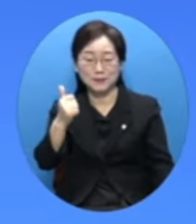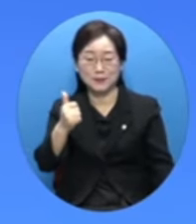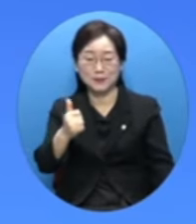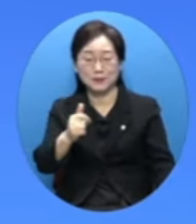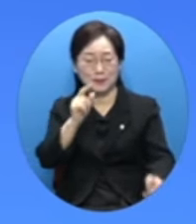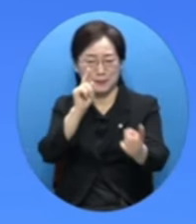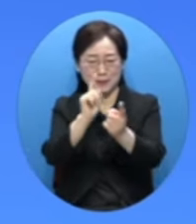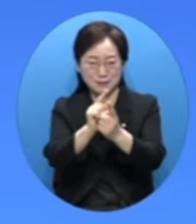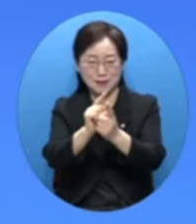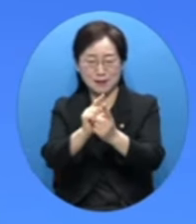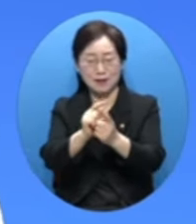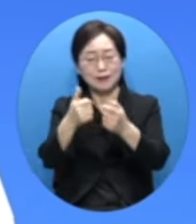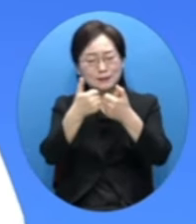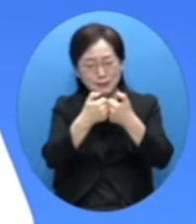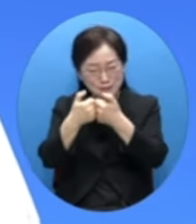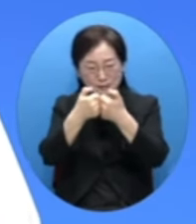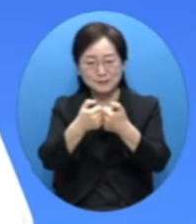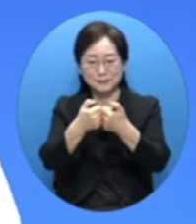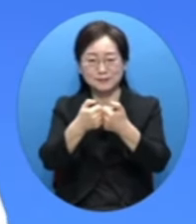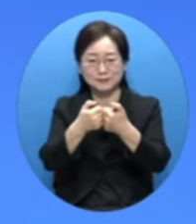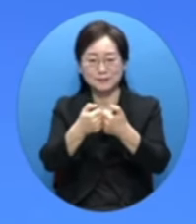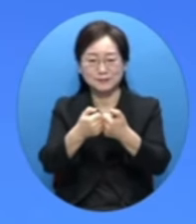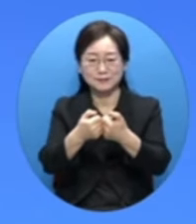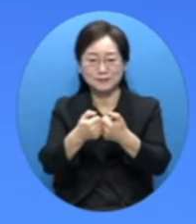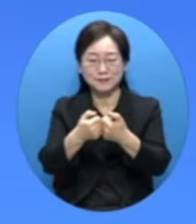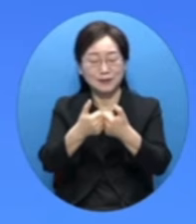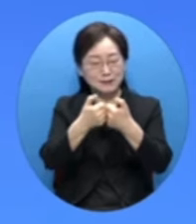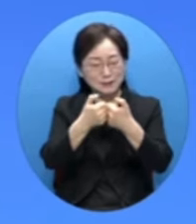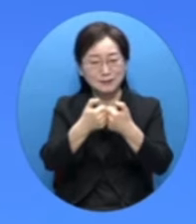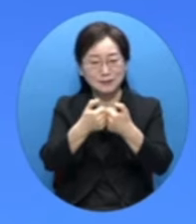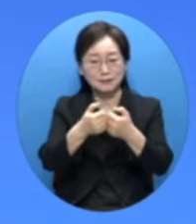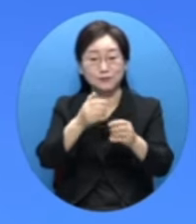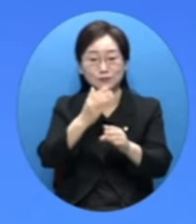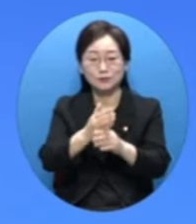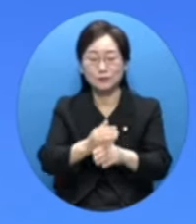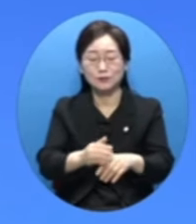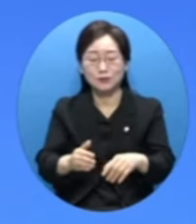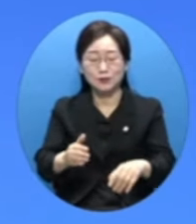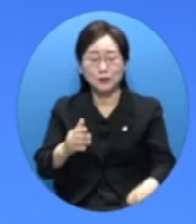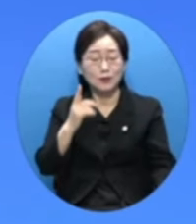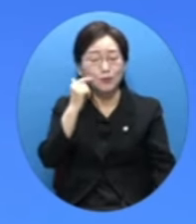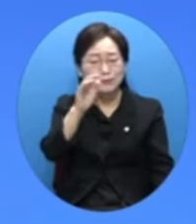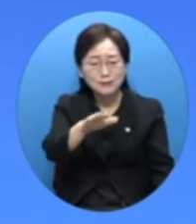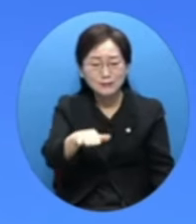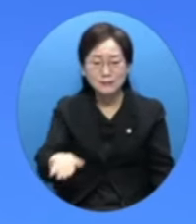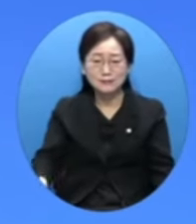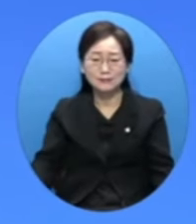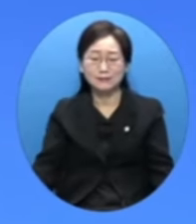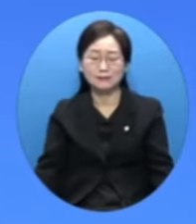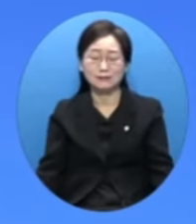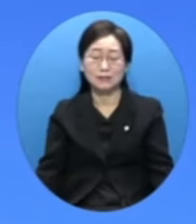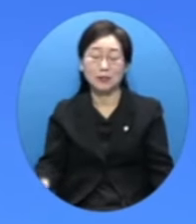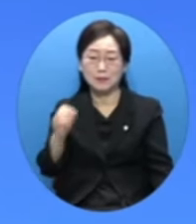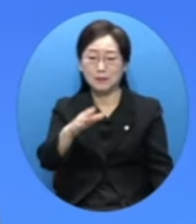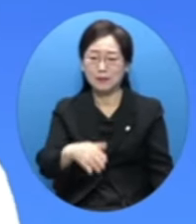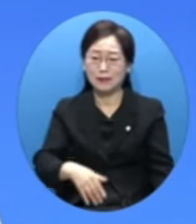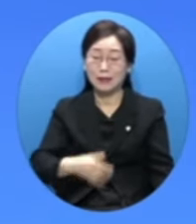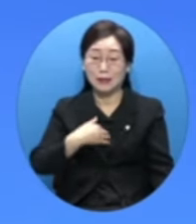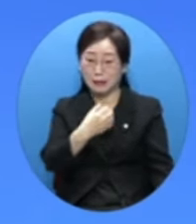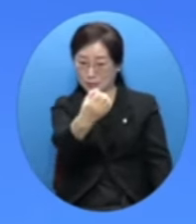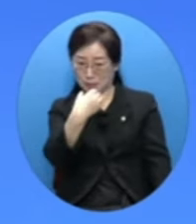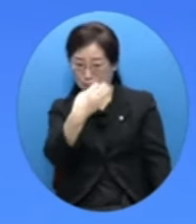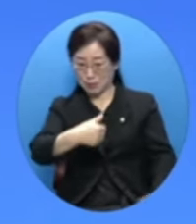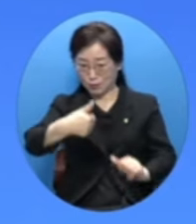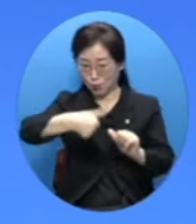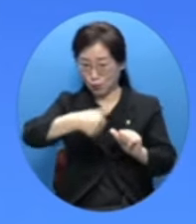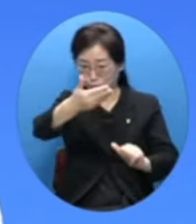목사님을 만나서 상담을 했습니다. 상담을 하면서 목사님에게 이렇게 말했습니다. 무슨 말씀을 내게 딱